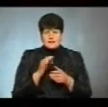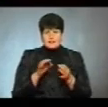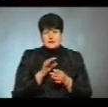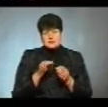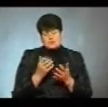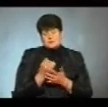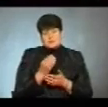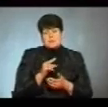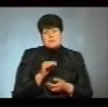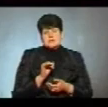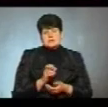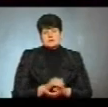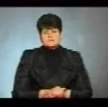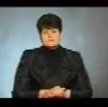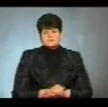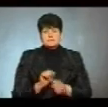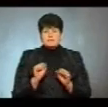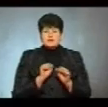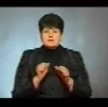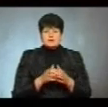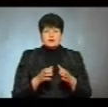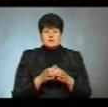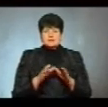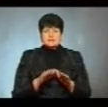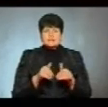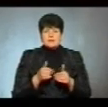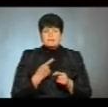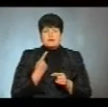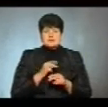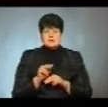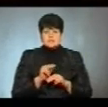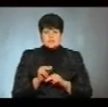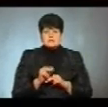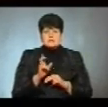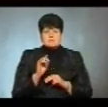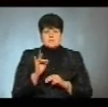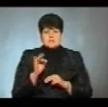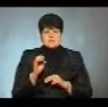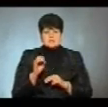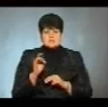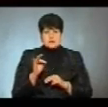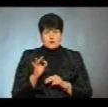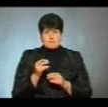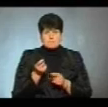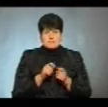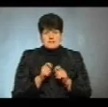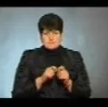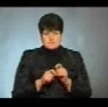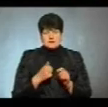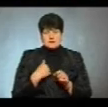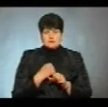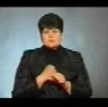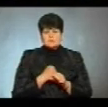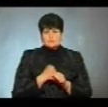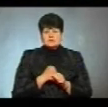писанка. Керівник гуртка «Берегиня» Ольга Щепанська дає майстер-клас з бісероплетіння. Я виготовляю